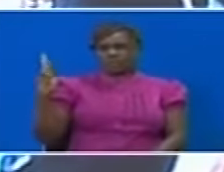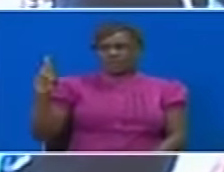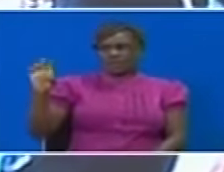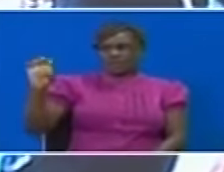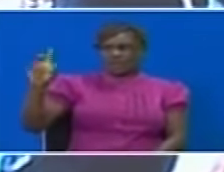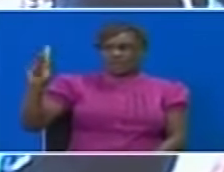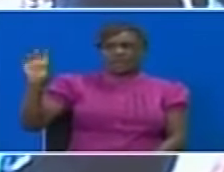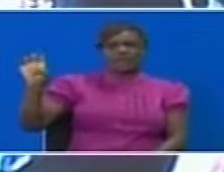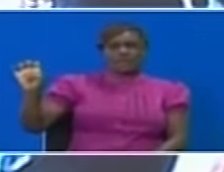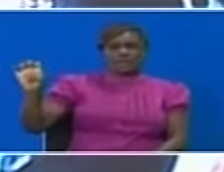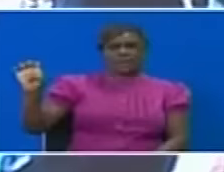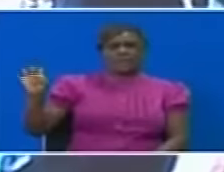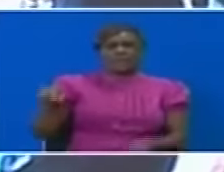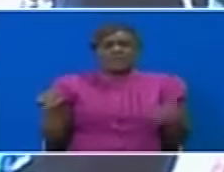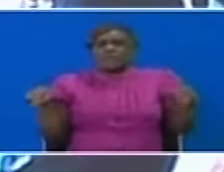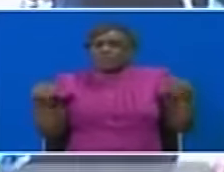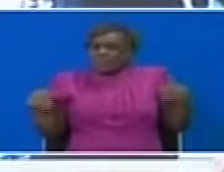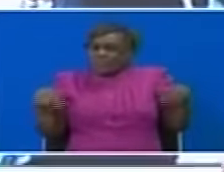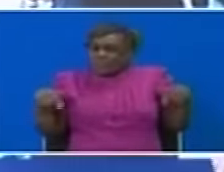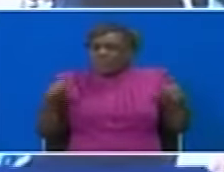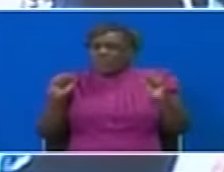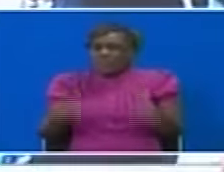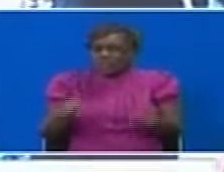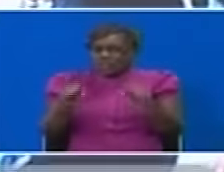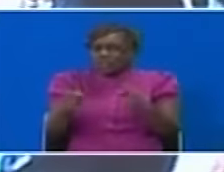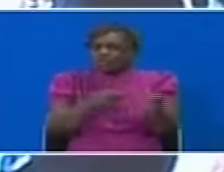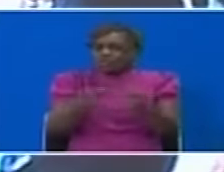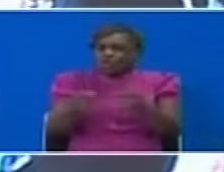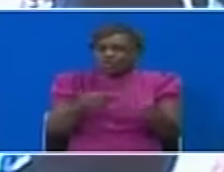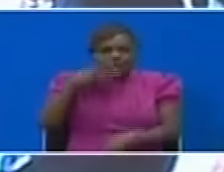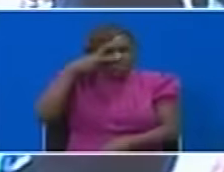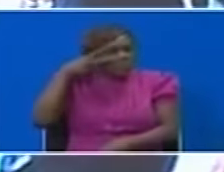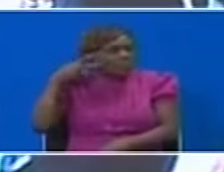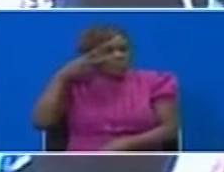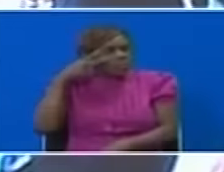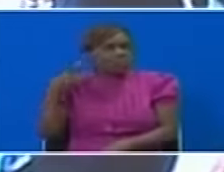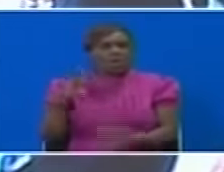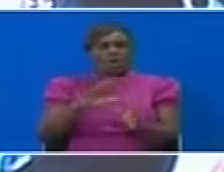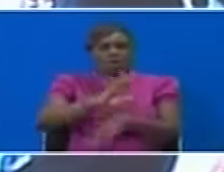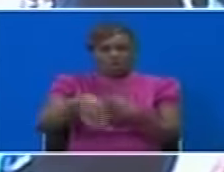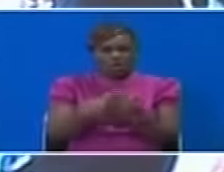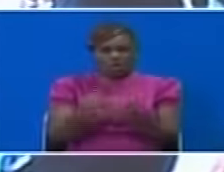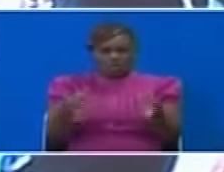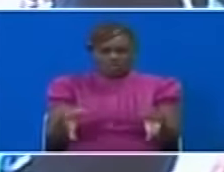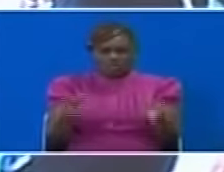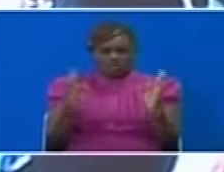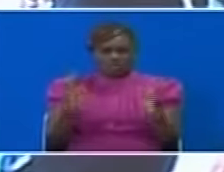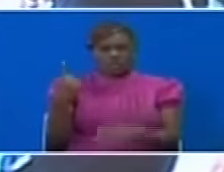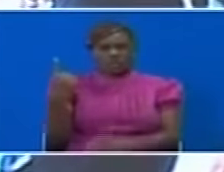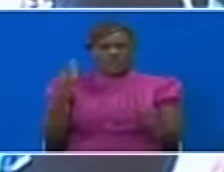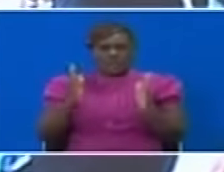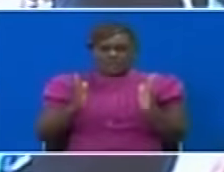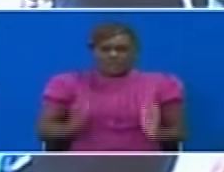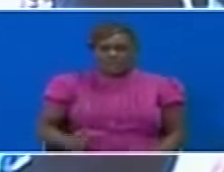nchini kinachoogopwa mno kwa kuwa na uwezo wa kupambana na mashambulizi ya aina yoyote. Afisa huyo alikuwa mmoja wa